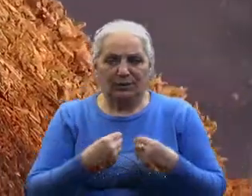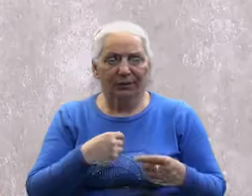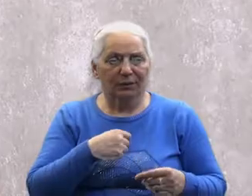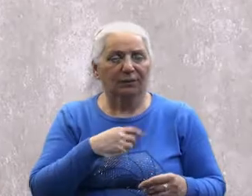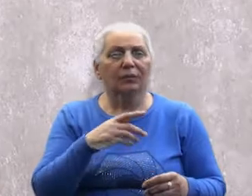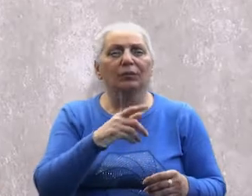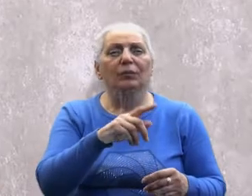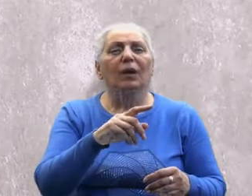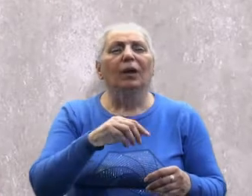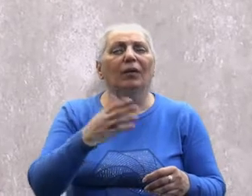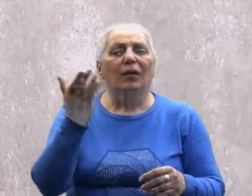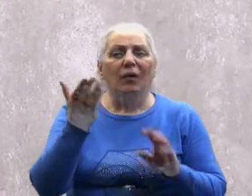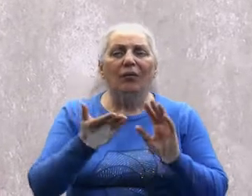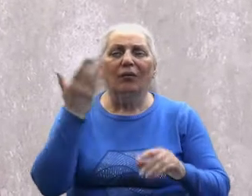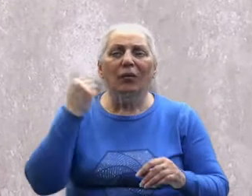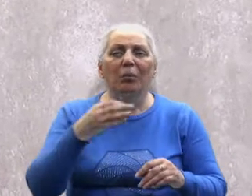Ուգասյանին